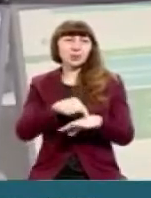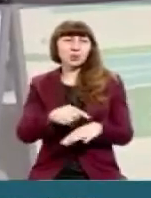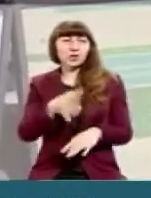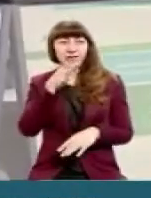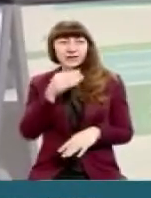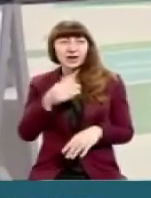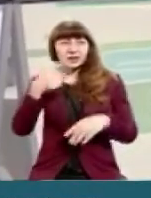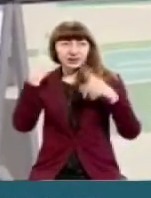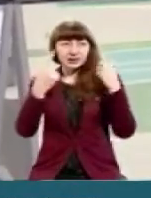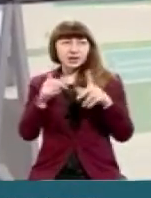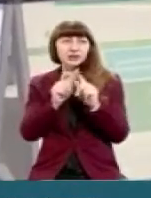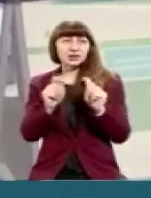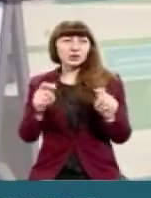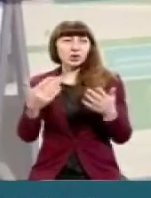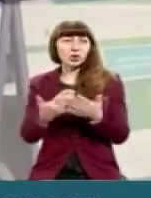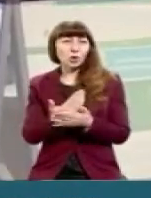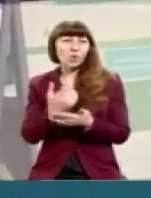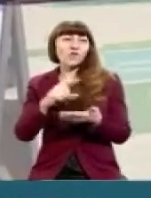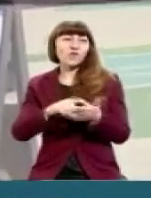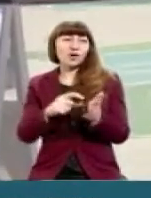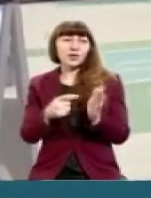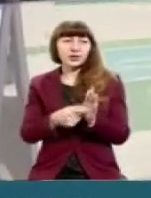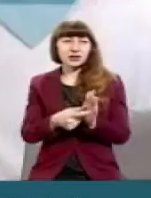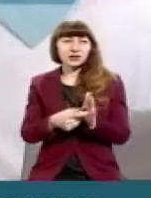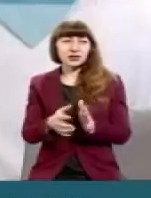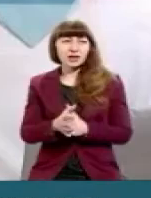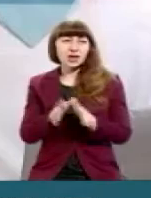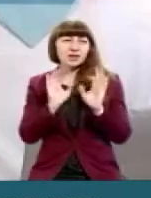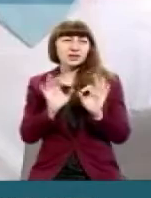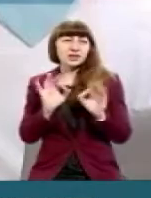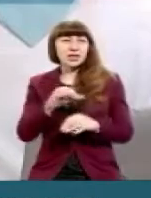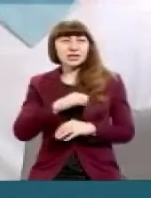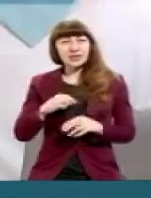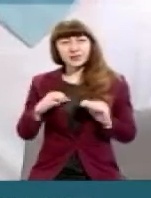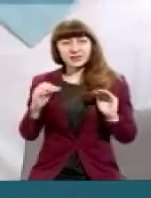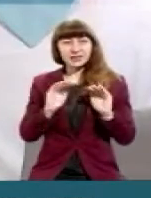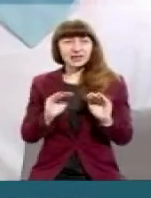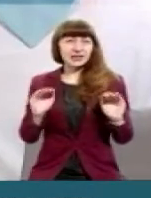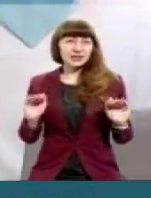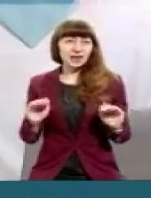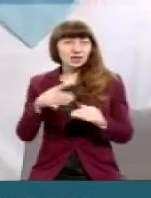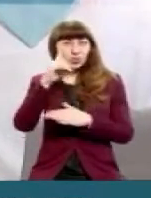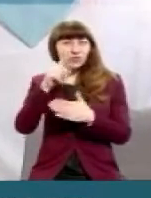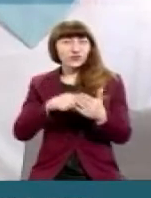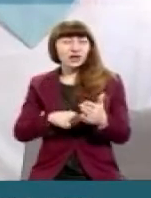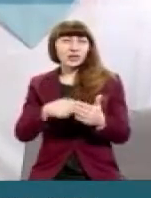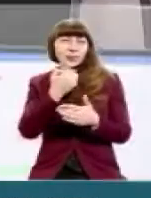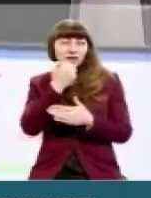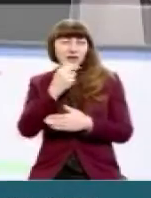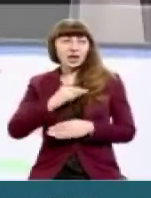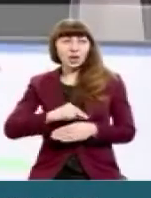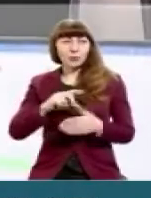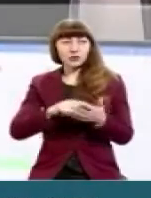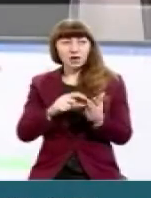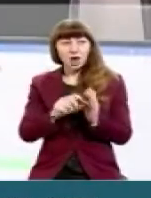своих впечатлениях об открытии такого современного и комфортабельного кабинета поделились и сами учащиеся. Они уверены, благодаря его работе